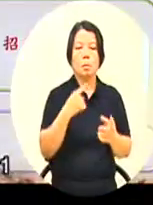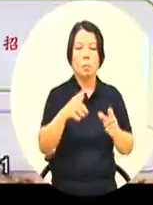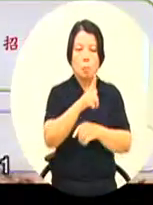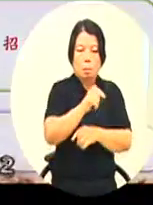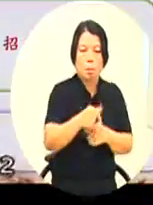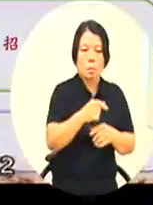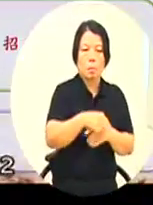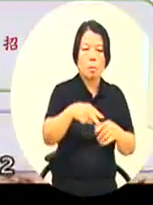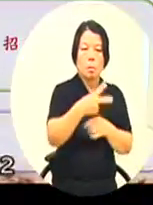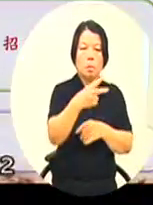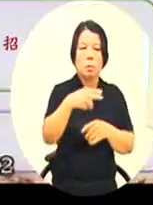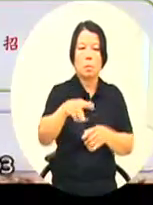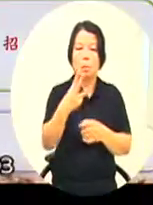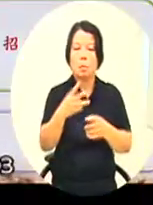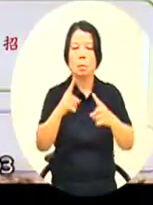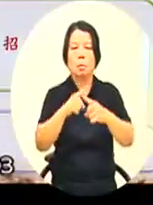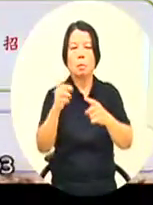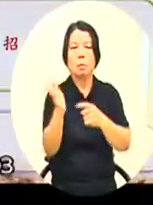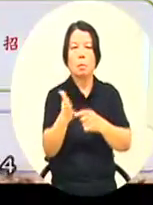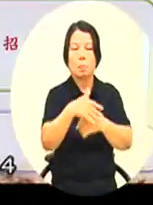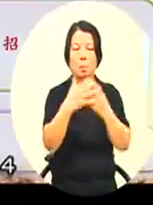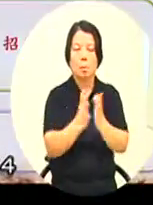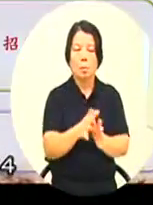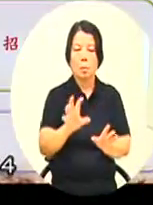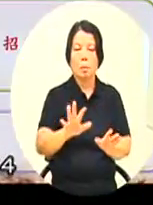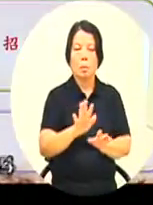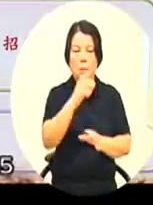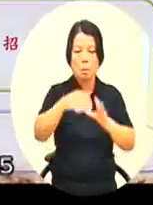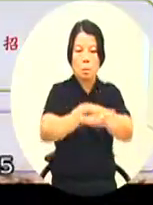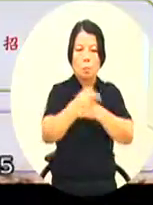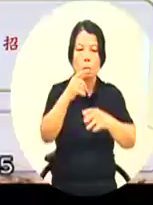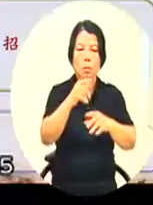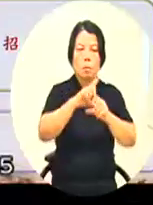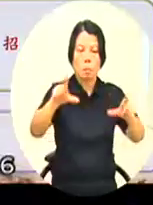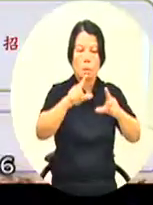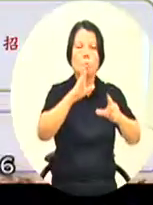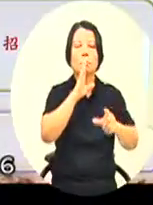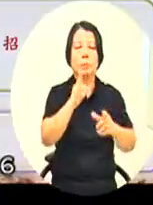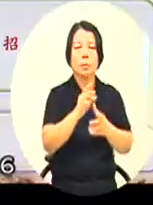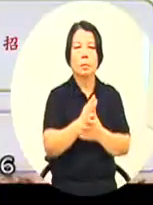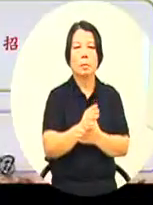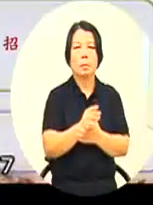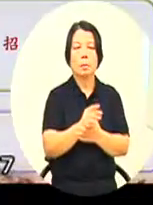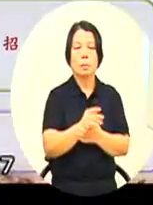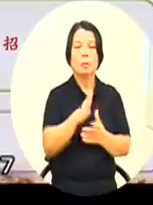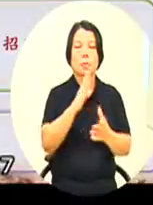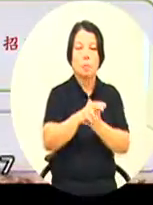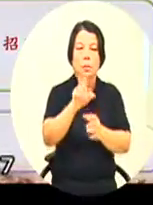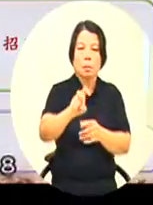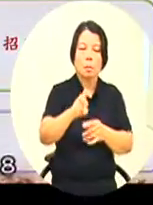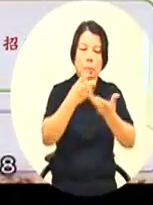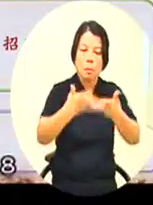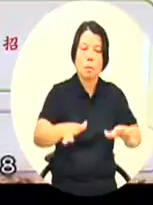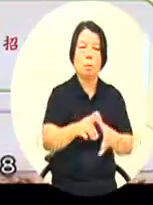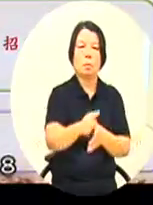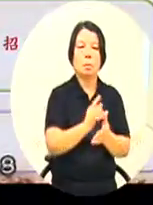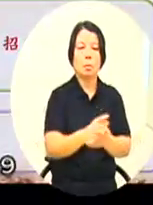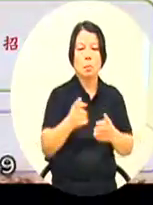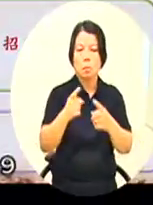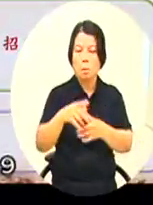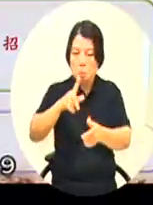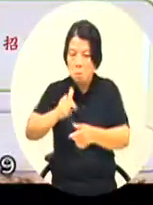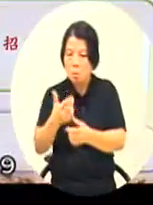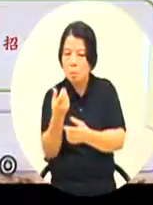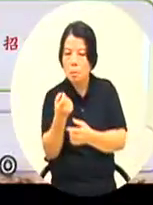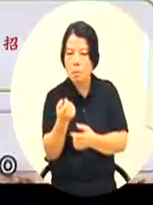概200-300位，可是我们空大只有21位专任教授，然后在这么少的人力之下去把整